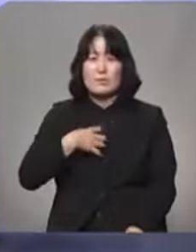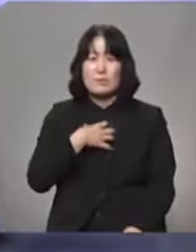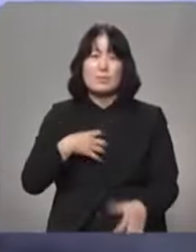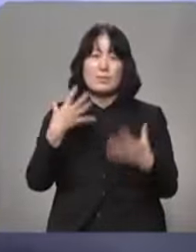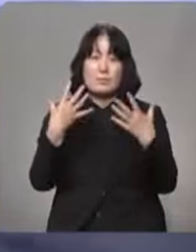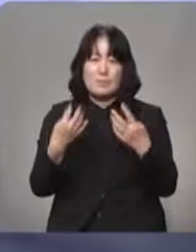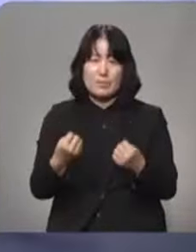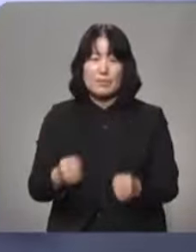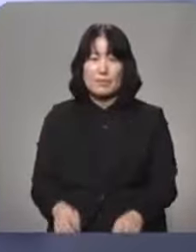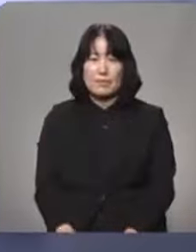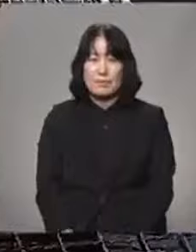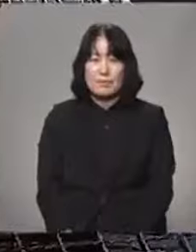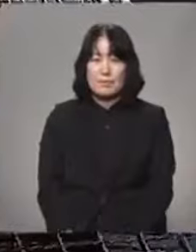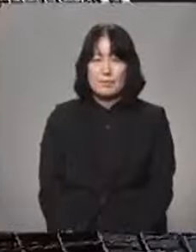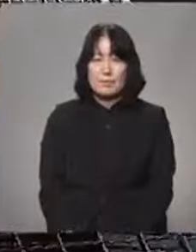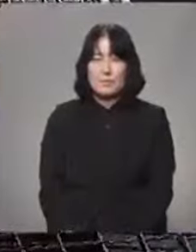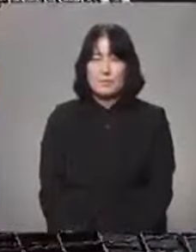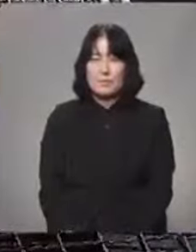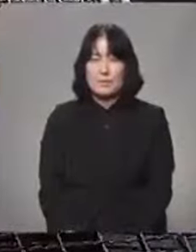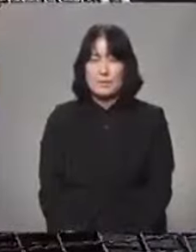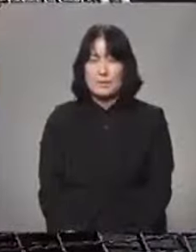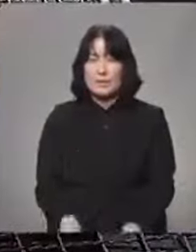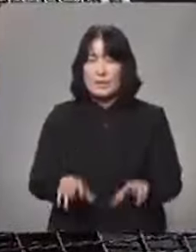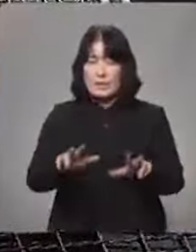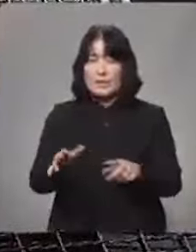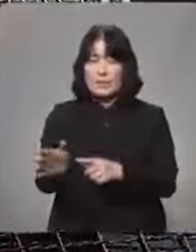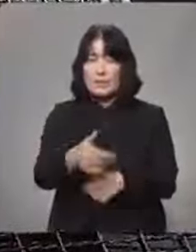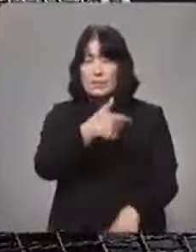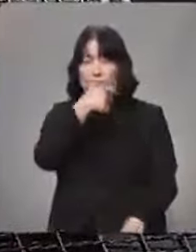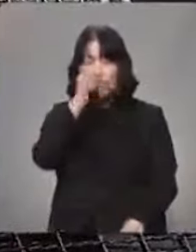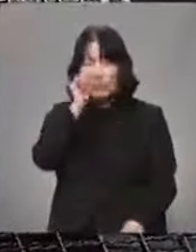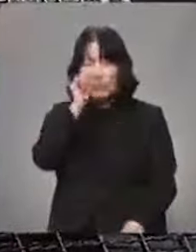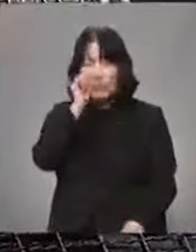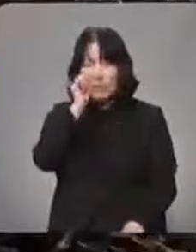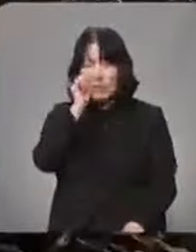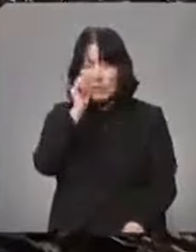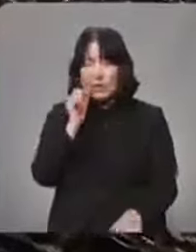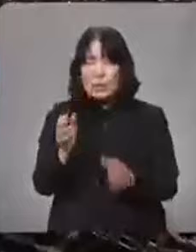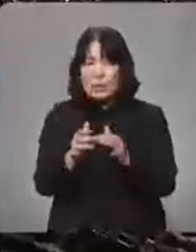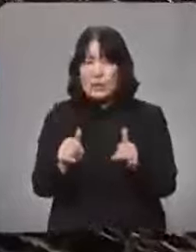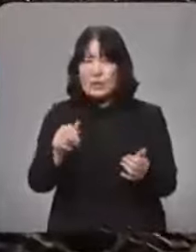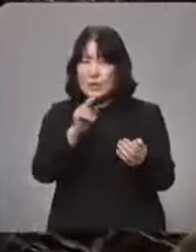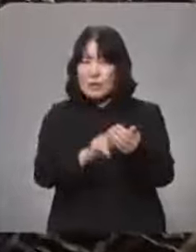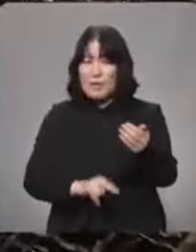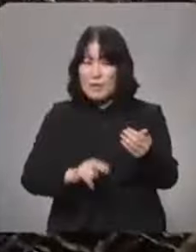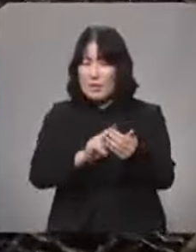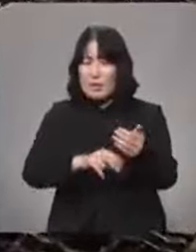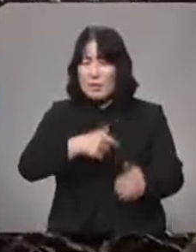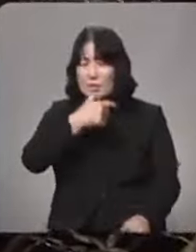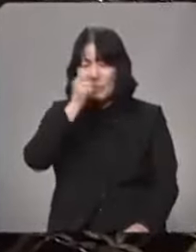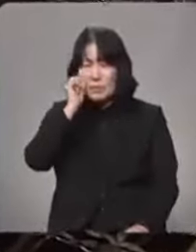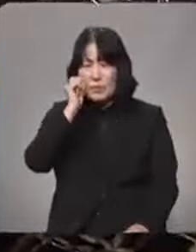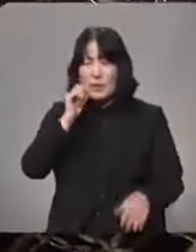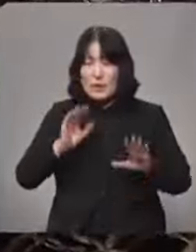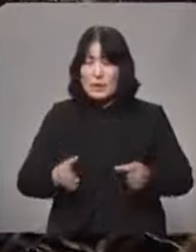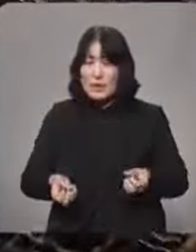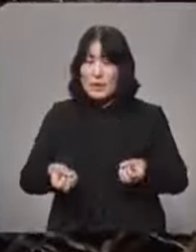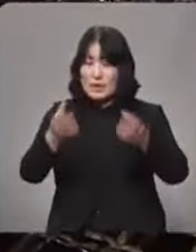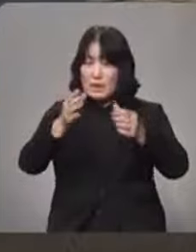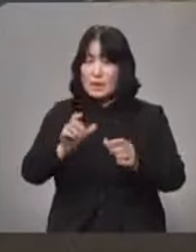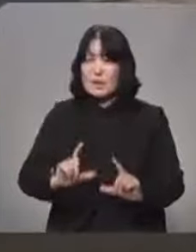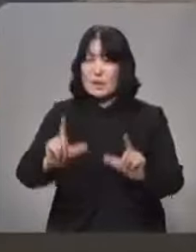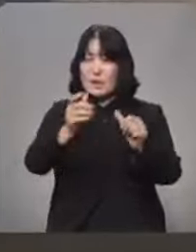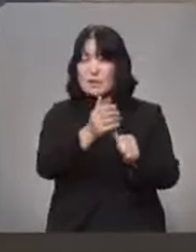걱정입니다. 부족해요. 생물은 일반인한테 팔기가 많이 어차피 날 잡아놓은 거니까 하는 거지